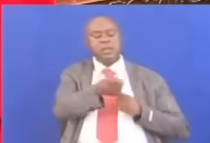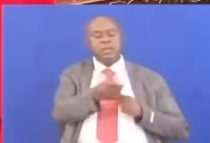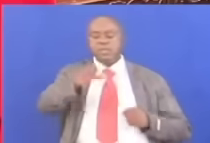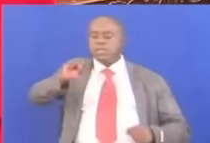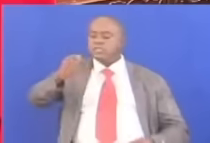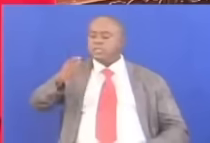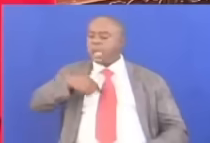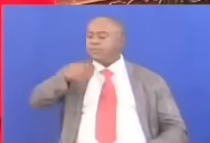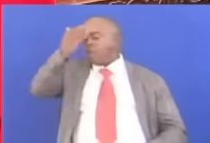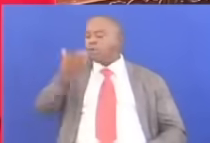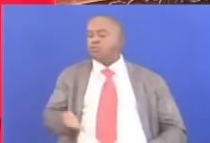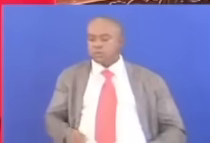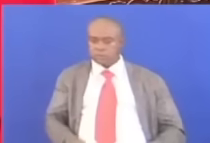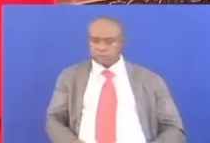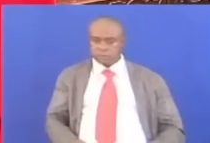kemi